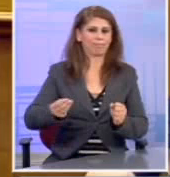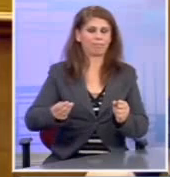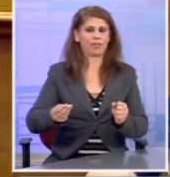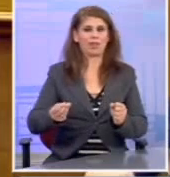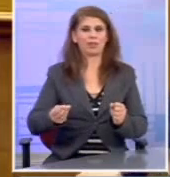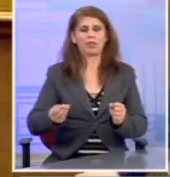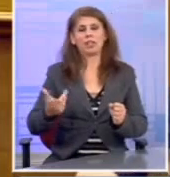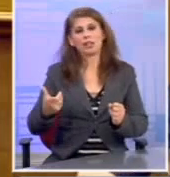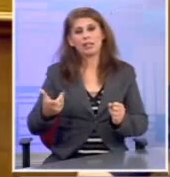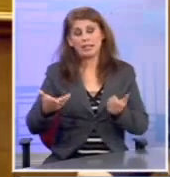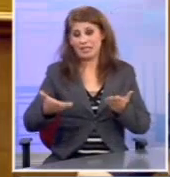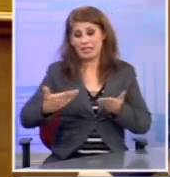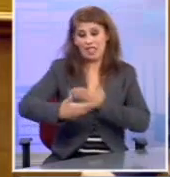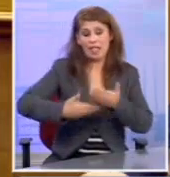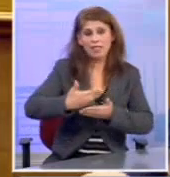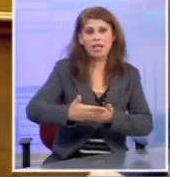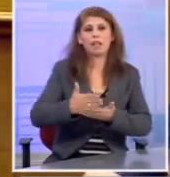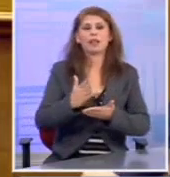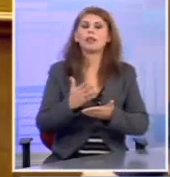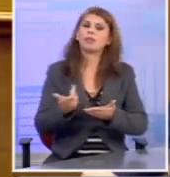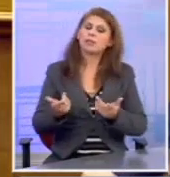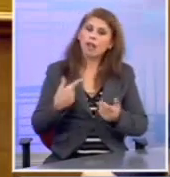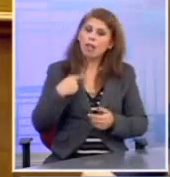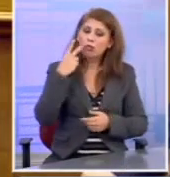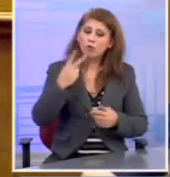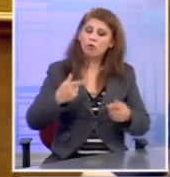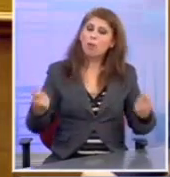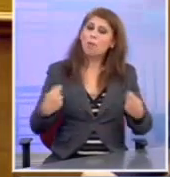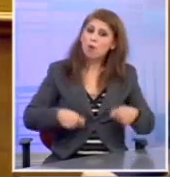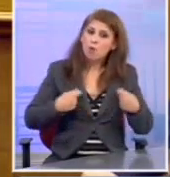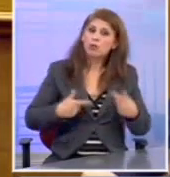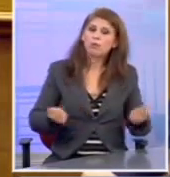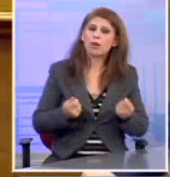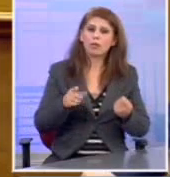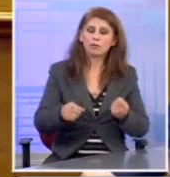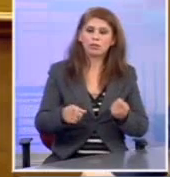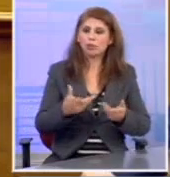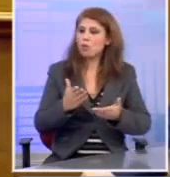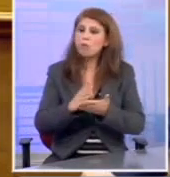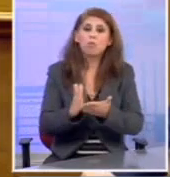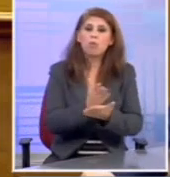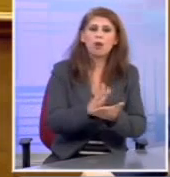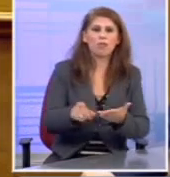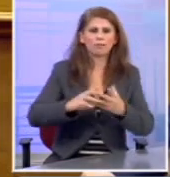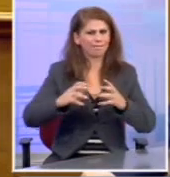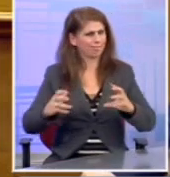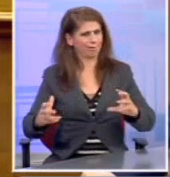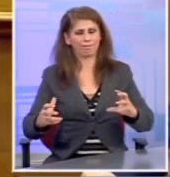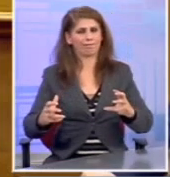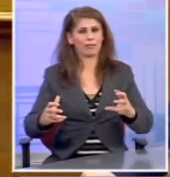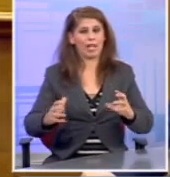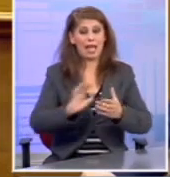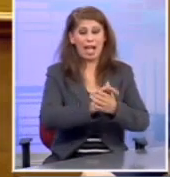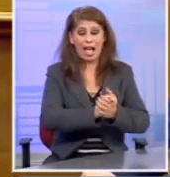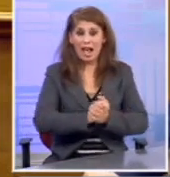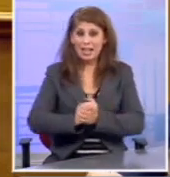γενεών ως προς την κατανομή του παραγόμενου πλούτου και δημιουργεί μια παράδοξη κατάσταση. Η αλληλεγγύη των γενεών